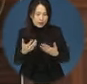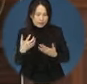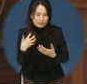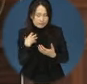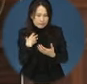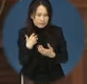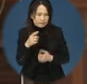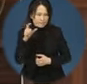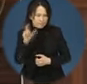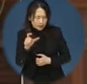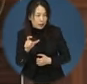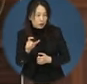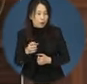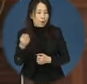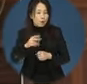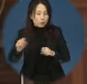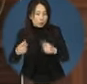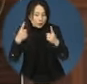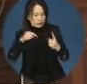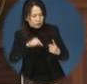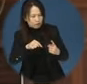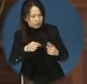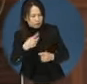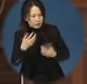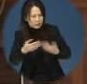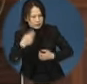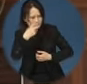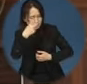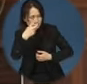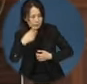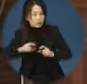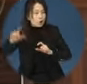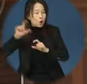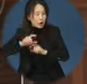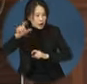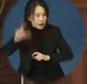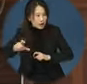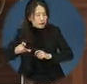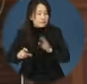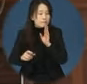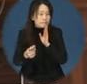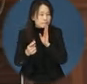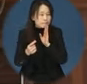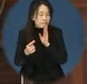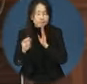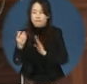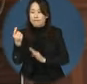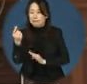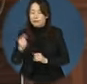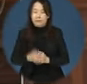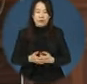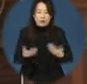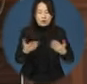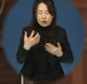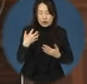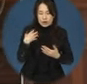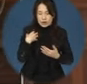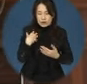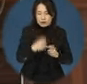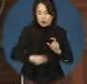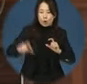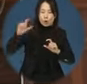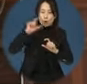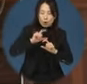지방에 대한 감시 감독을 강화했다 이거 아닙니까 역할 강화 에서 구체적으로 얘기해 주신 게 지금 정책